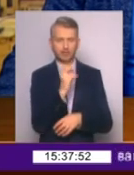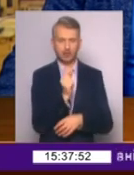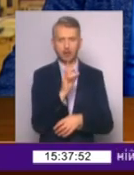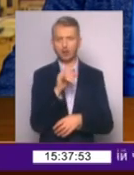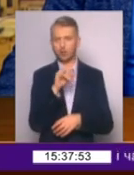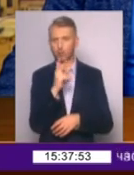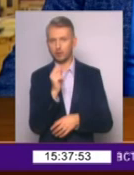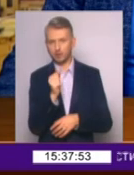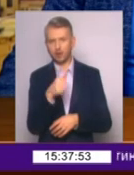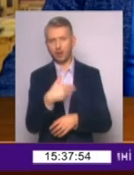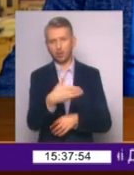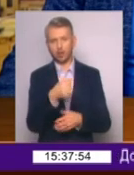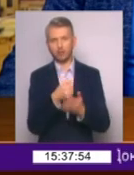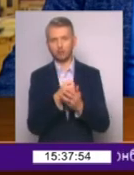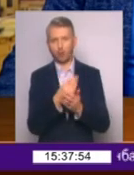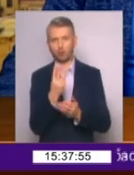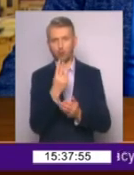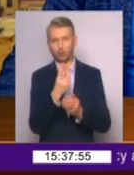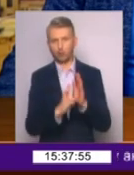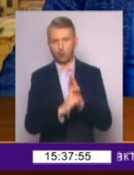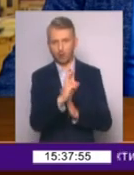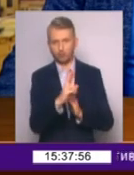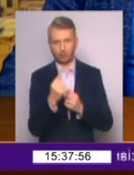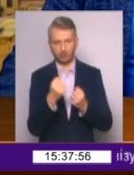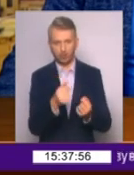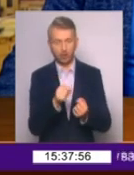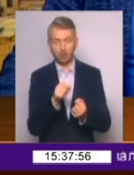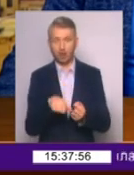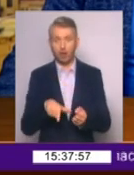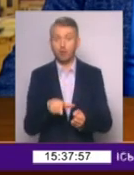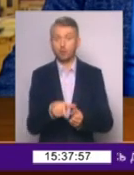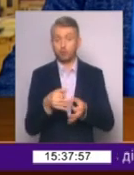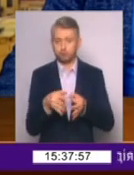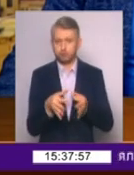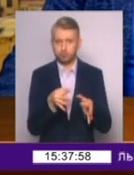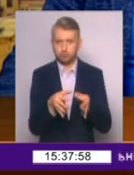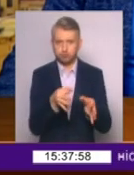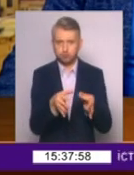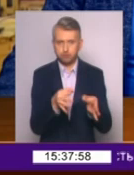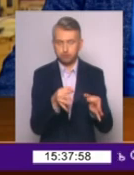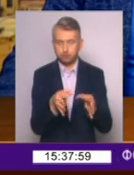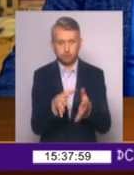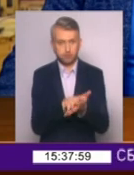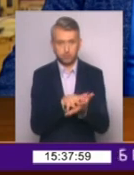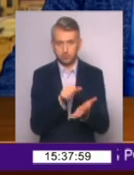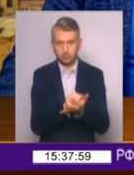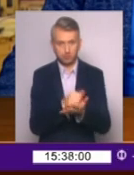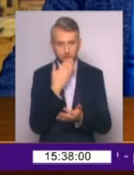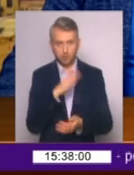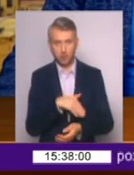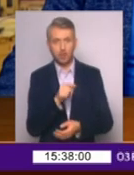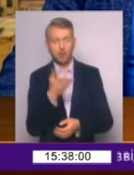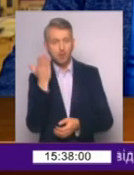Радунська і туди далі до Троїцького храму, як їхати, то там вибита дорога, ну, просто вщент. До того ж, робився